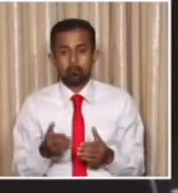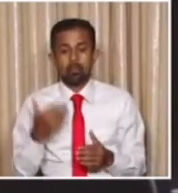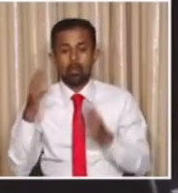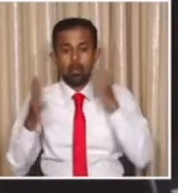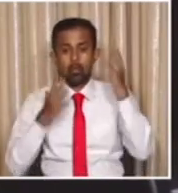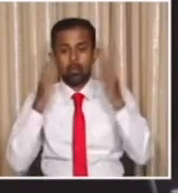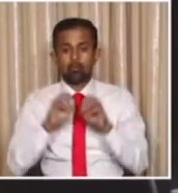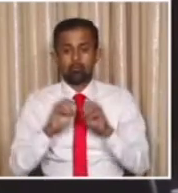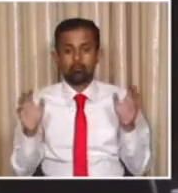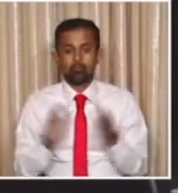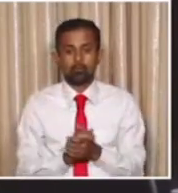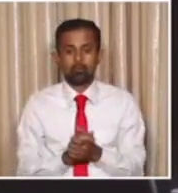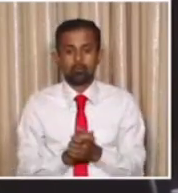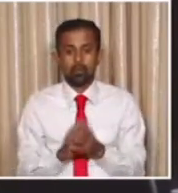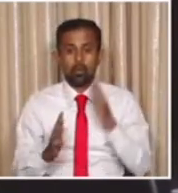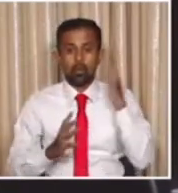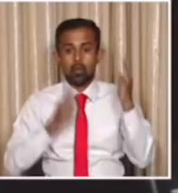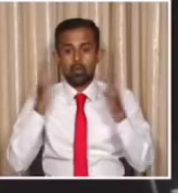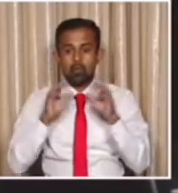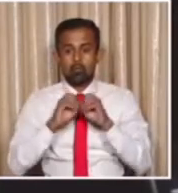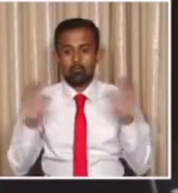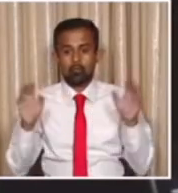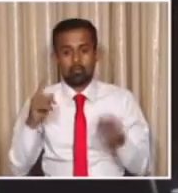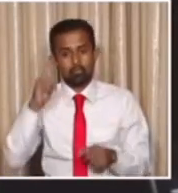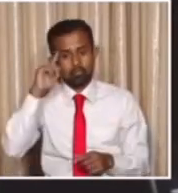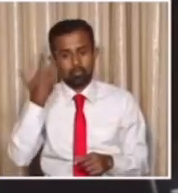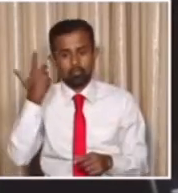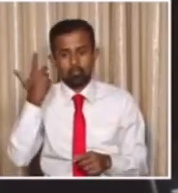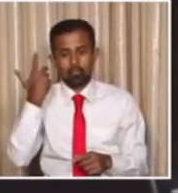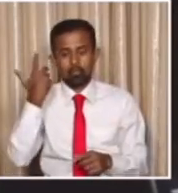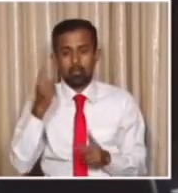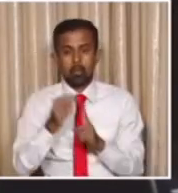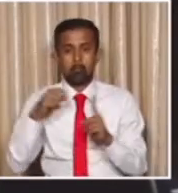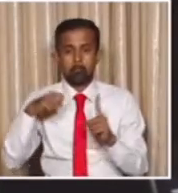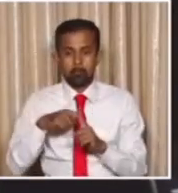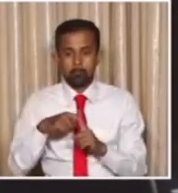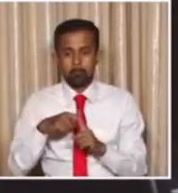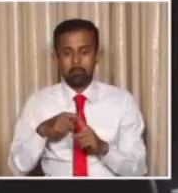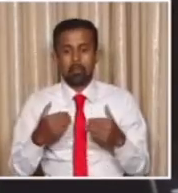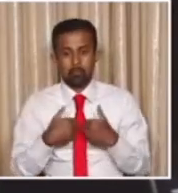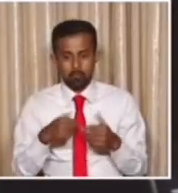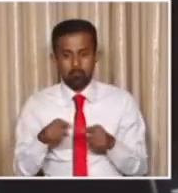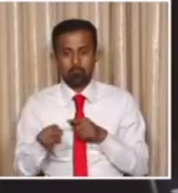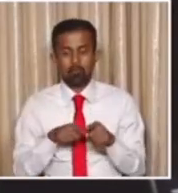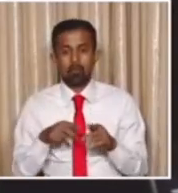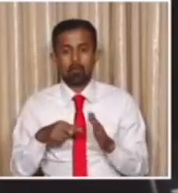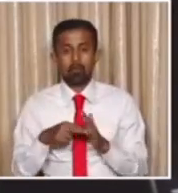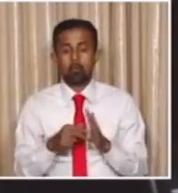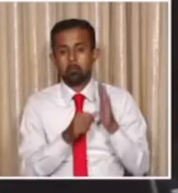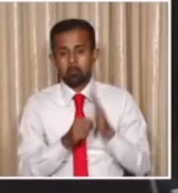ලෝක ප්‍රවණතාවය මේක ලෝක ප්‍රවණතාවය ගැන මෙලෝ තැකීමක් නැතුව පකිස්තානයත් අපි වගේම ආර්ථික අර්බුදයක ගිලිලා